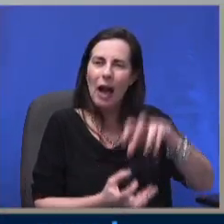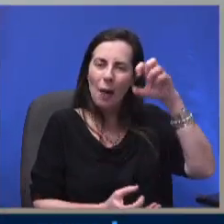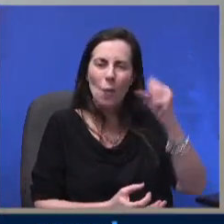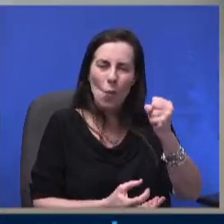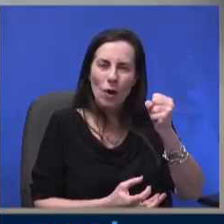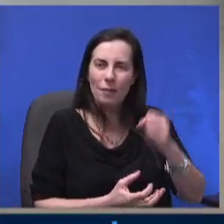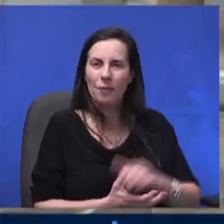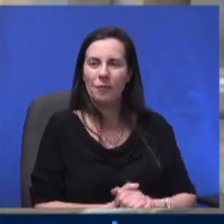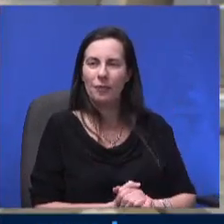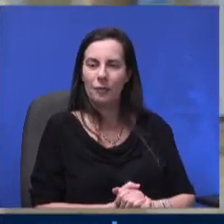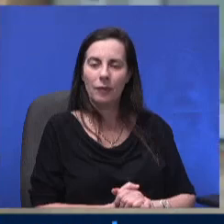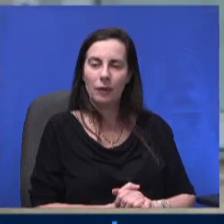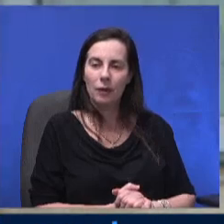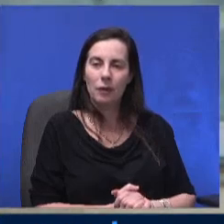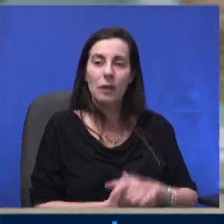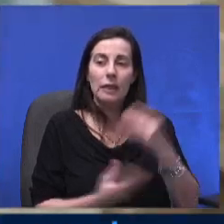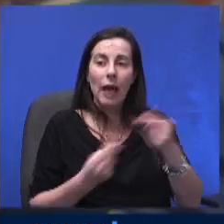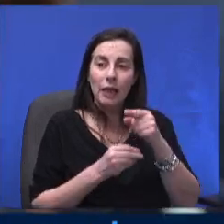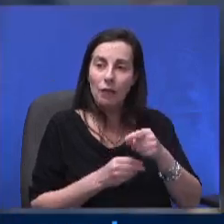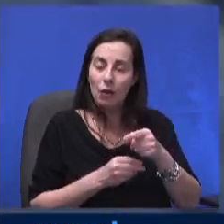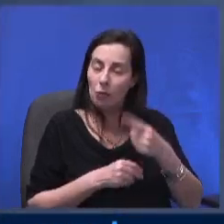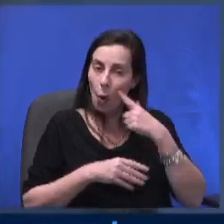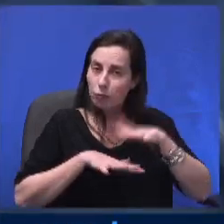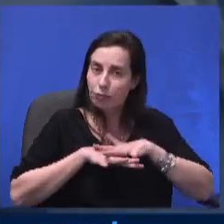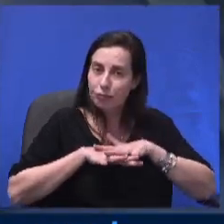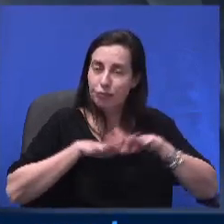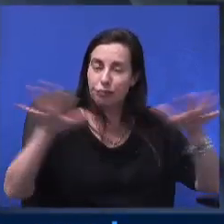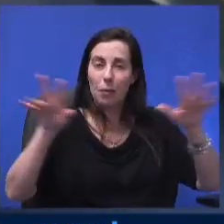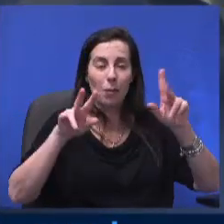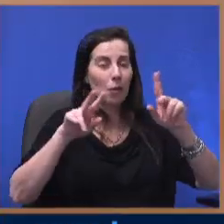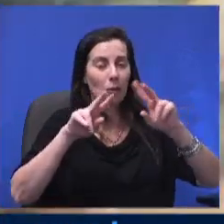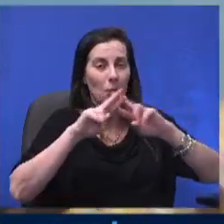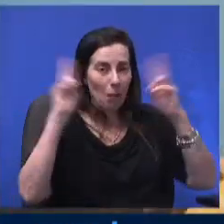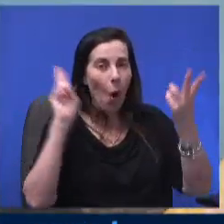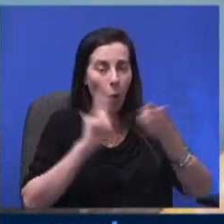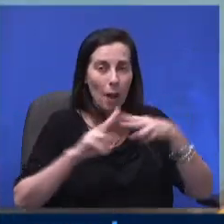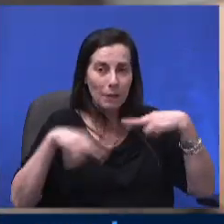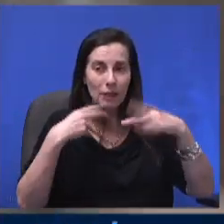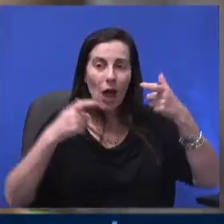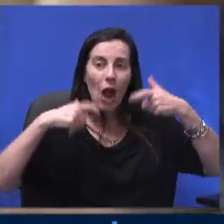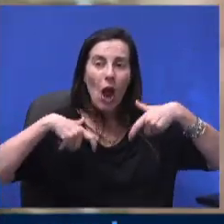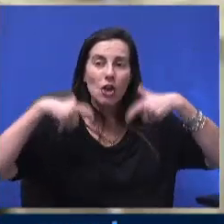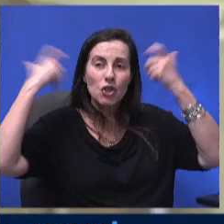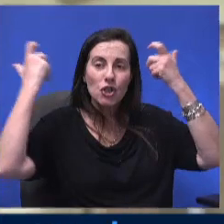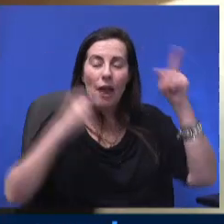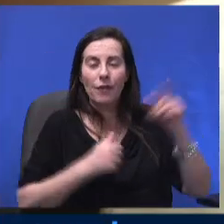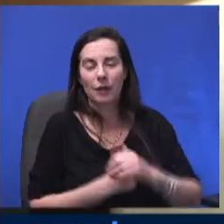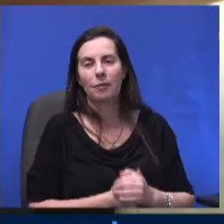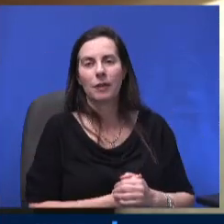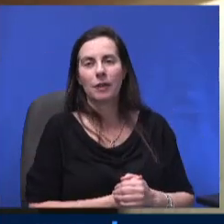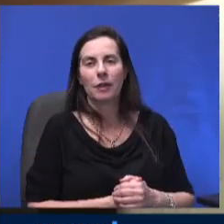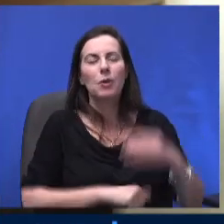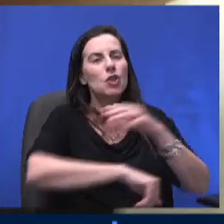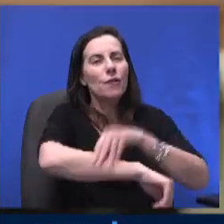ואת הבשורה הקולינרית בעולם המסעדנות מוביל בעת האחרונה השף של מסעדת נומה שבקופנהגן, שדורגה